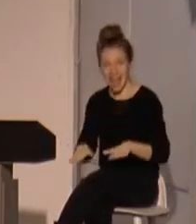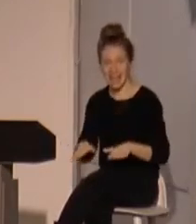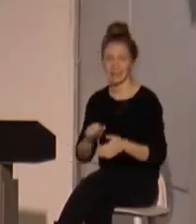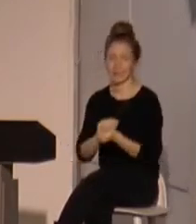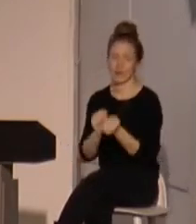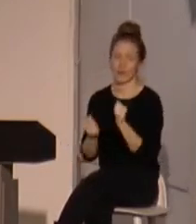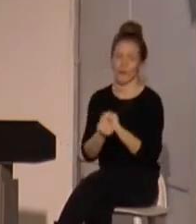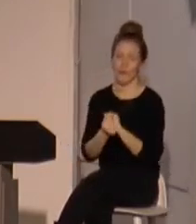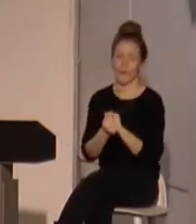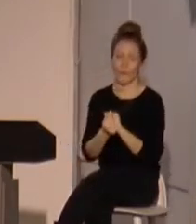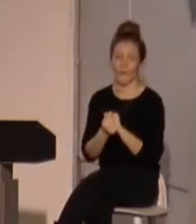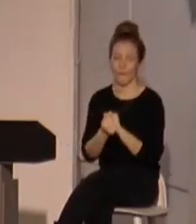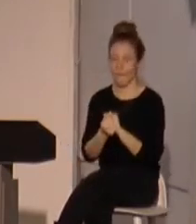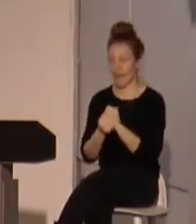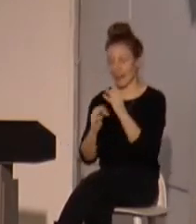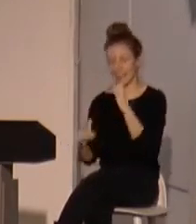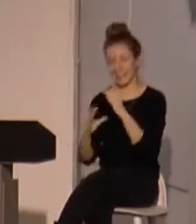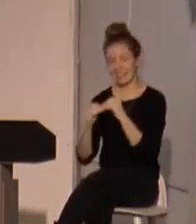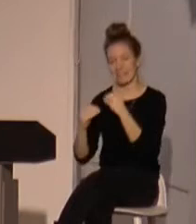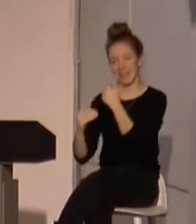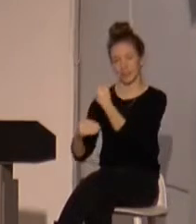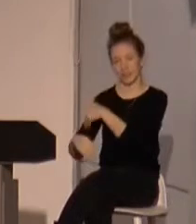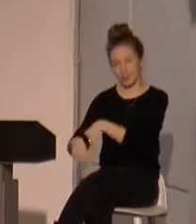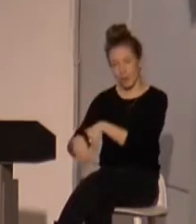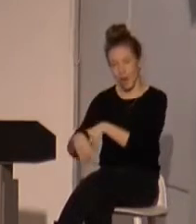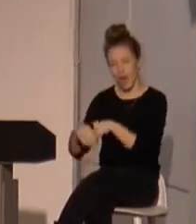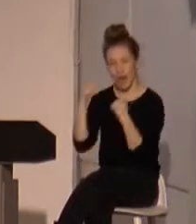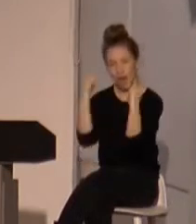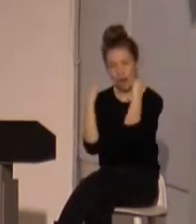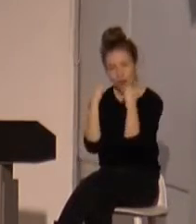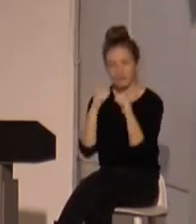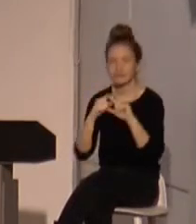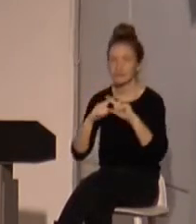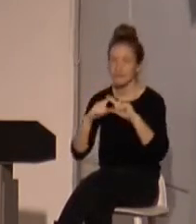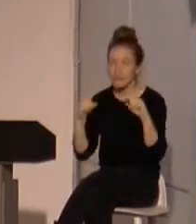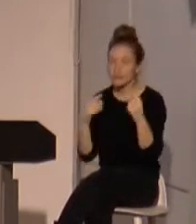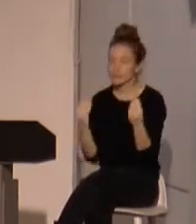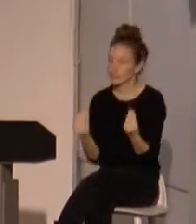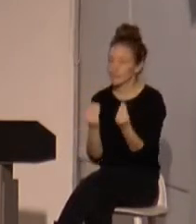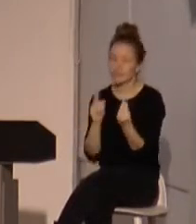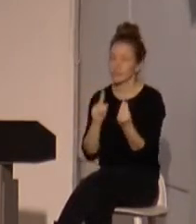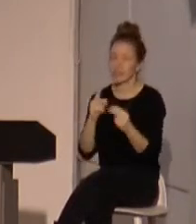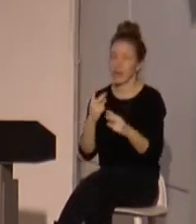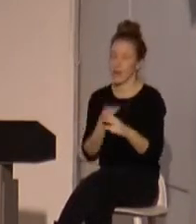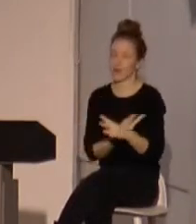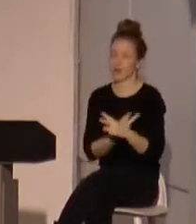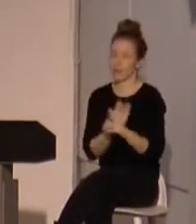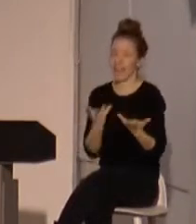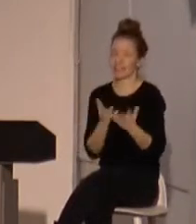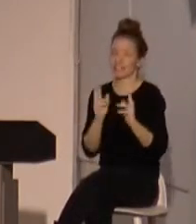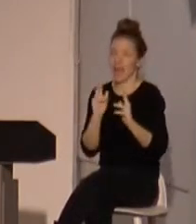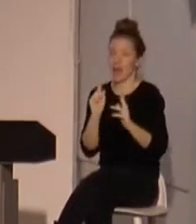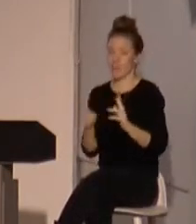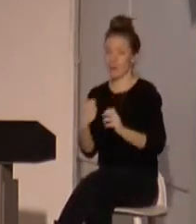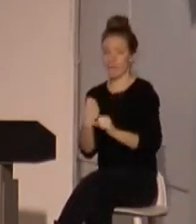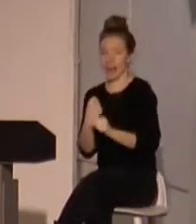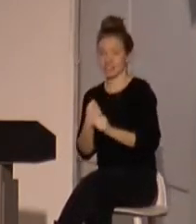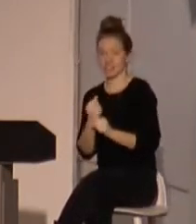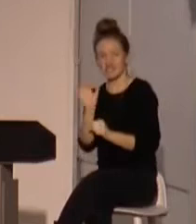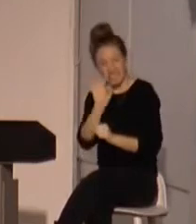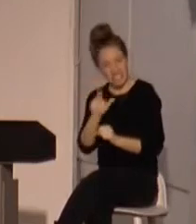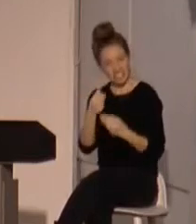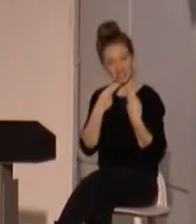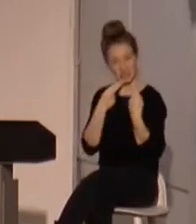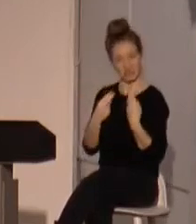נגינה עם יד קטועה, כל מיני דברים שבעצם הם לא הנורמה של איך שאמורים לעשות את זה, ועדיין יש